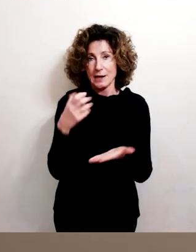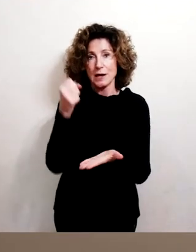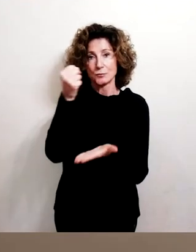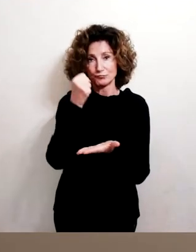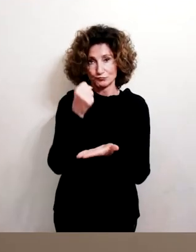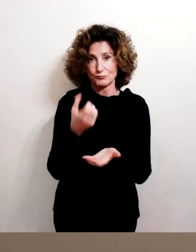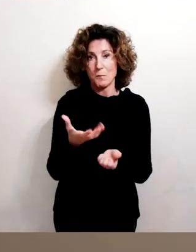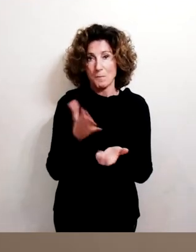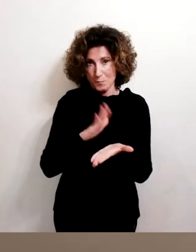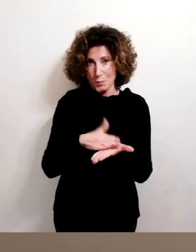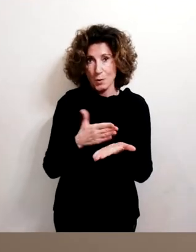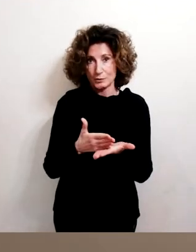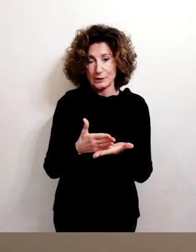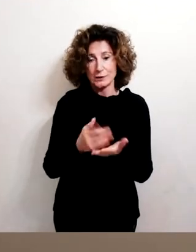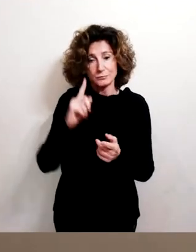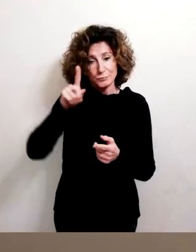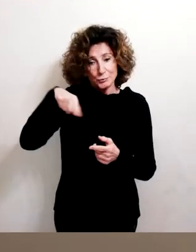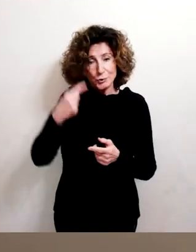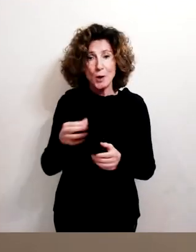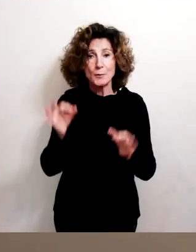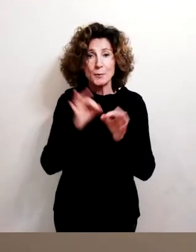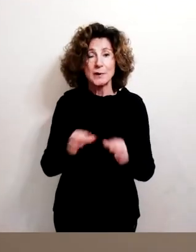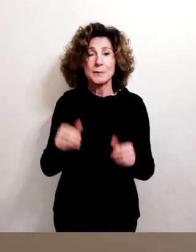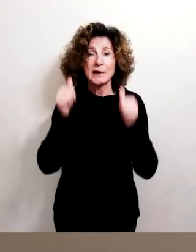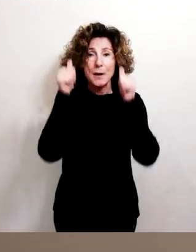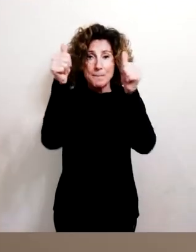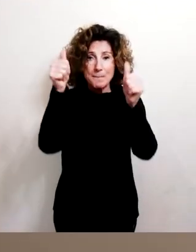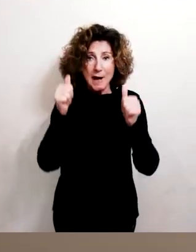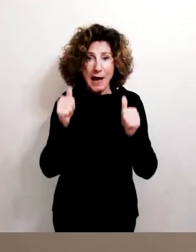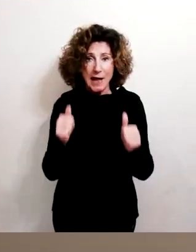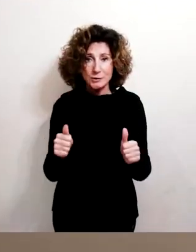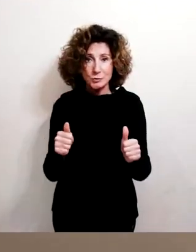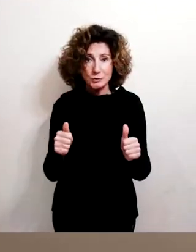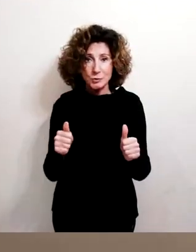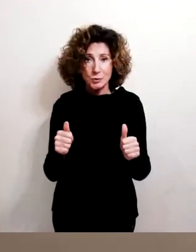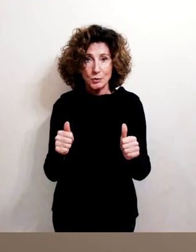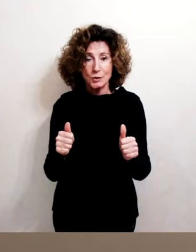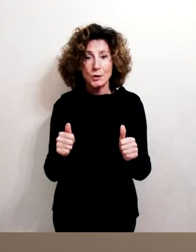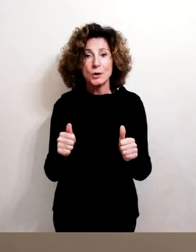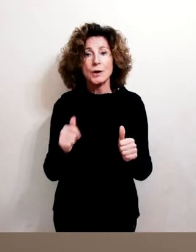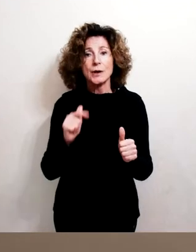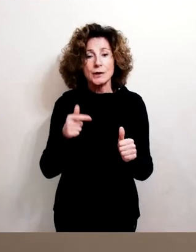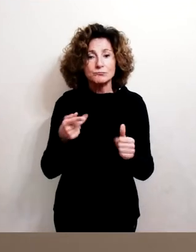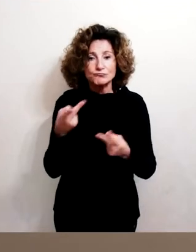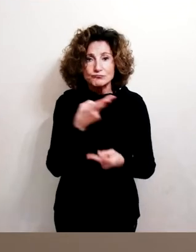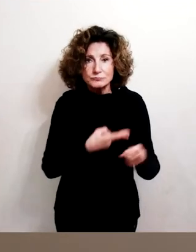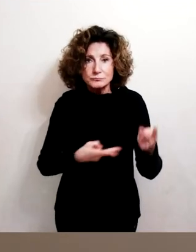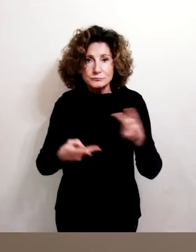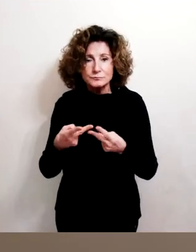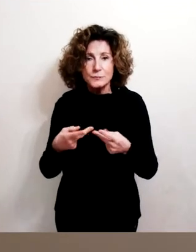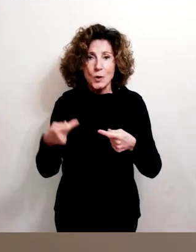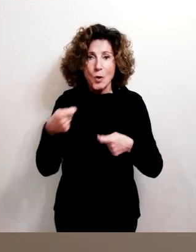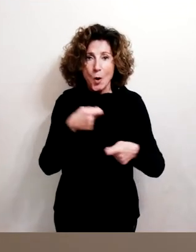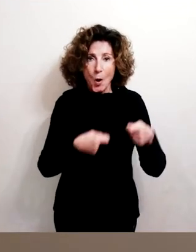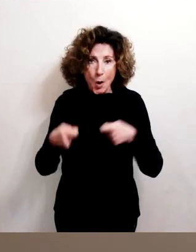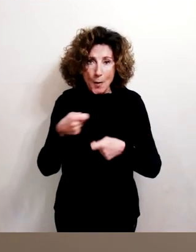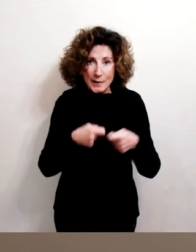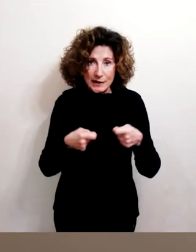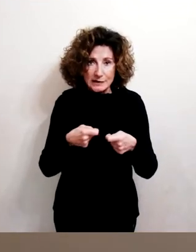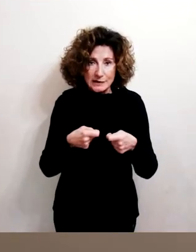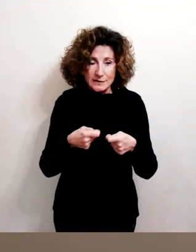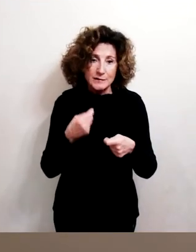chiaramente un budget importante noi facciamo una gara in una procedura di evidenza pubblica e troviamo la